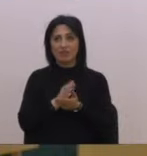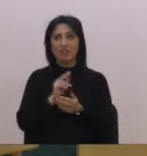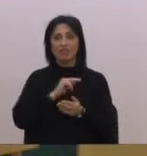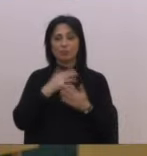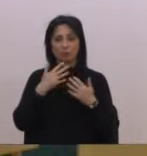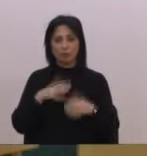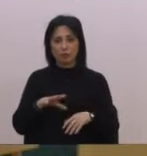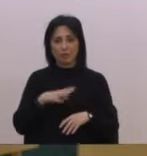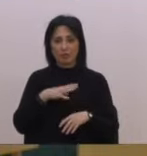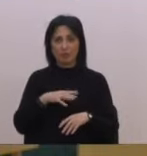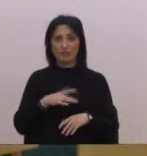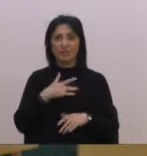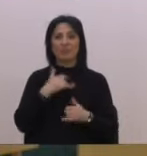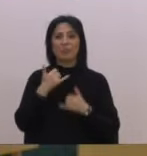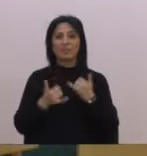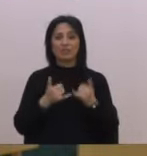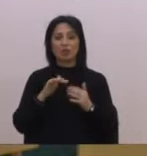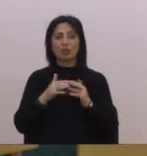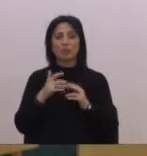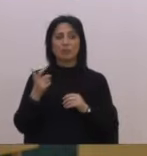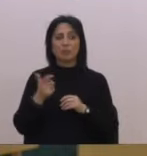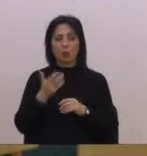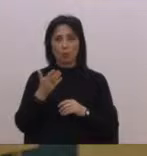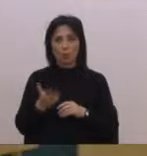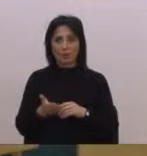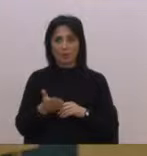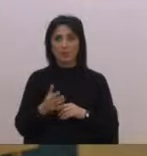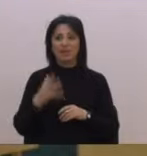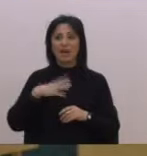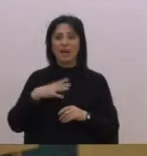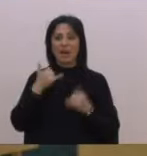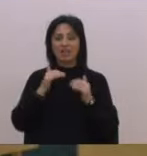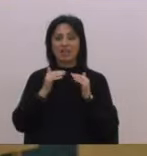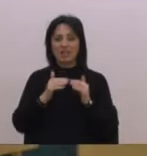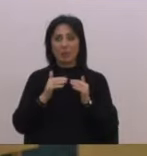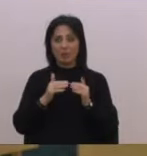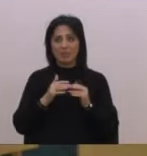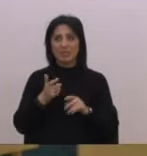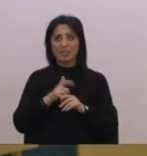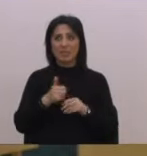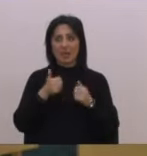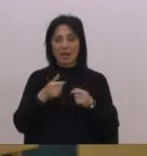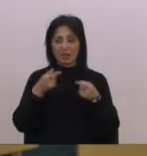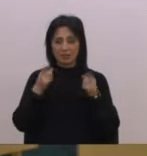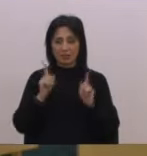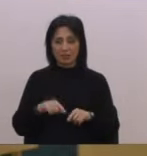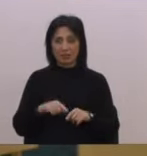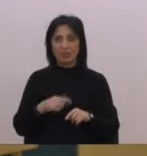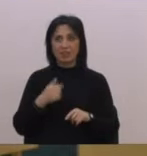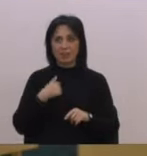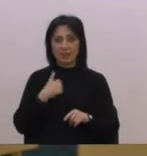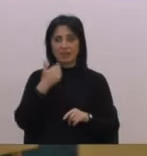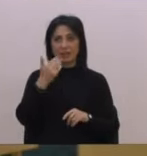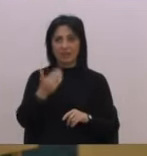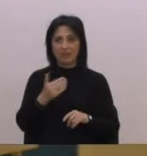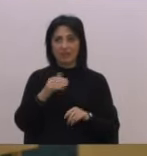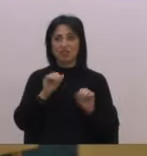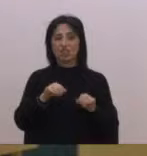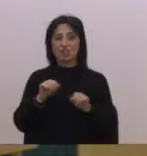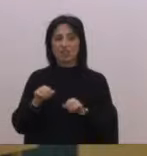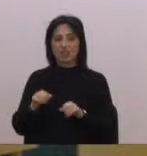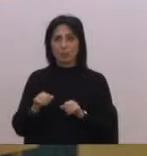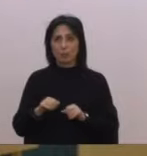ვიმუშავეთ, ვემსახურებოდით სოფლის მეურნეობას და ქართველ ფერმერებს და ძალიან კარგად ვიცი მე თქვენი